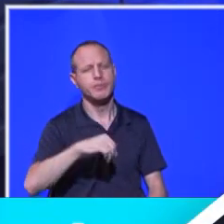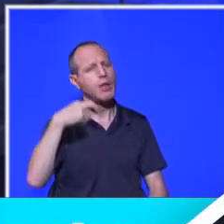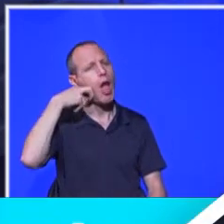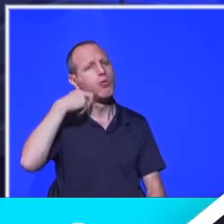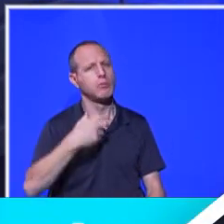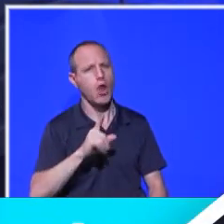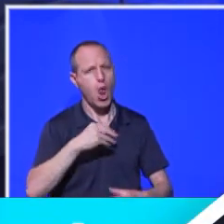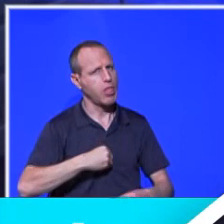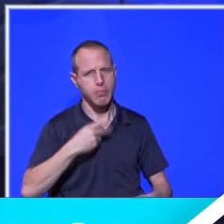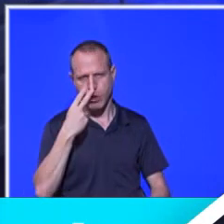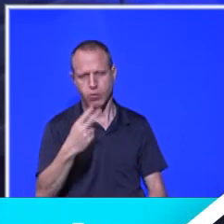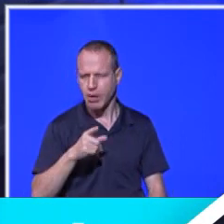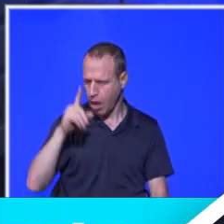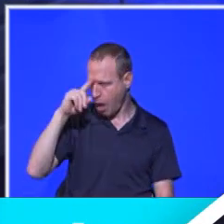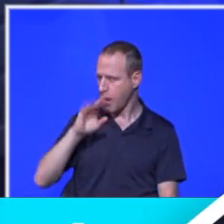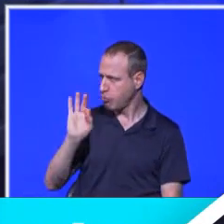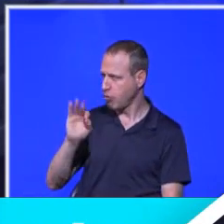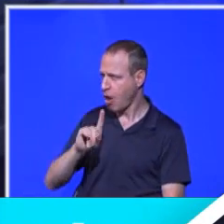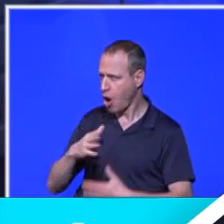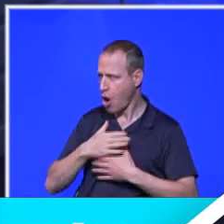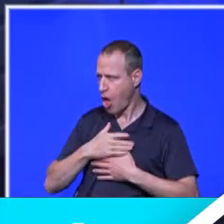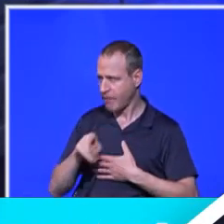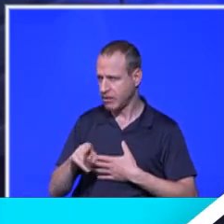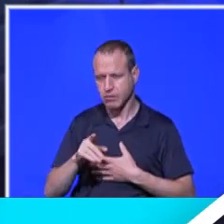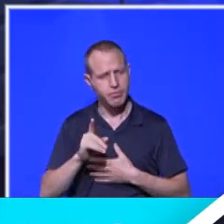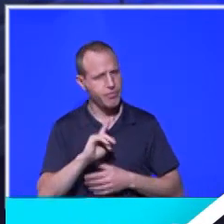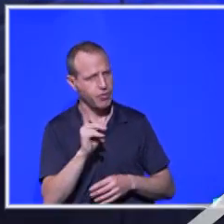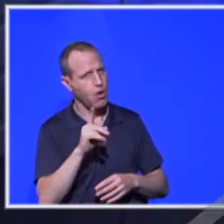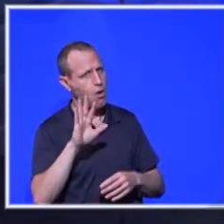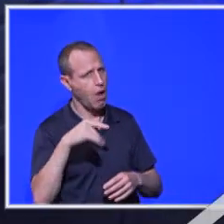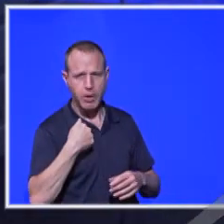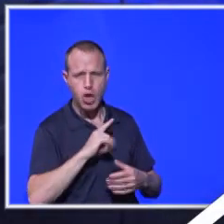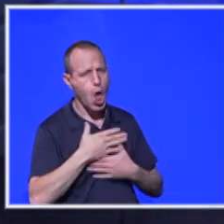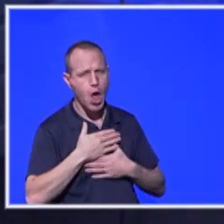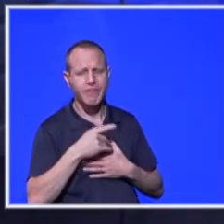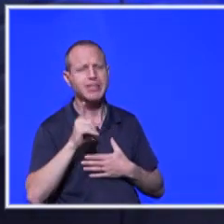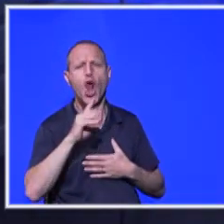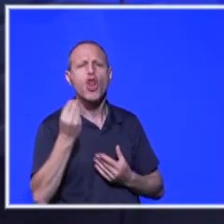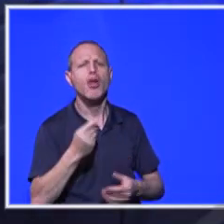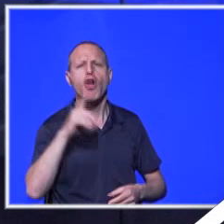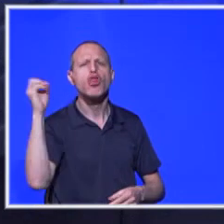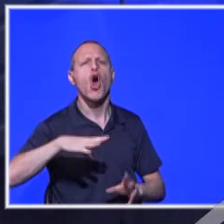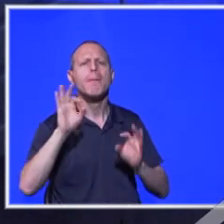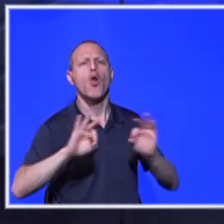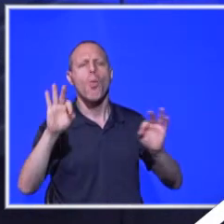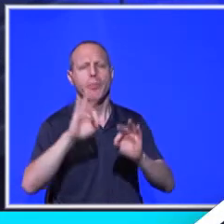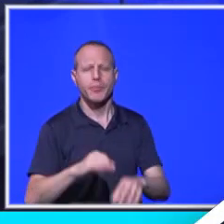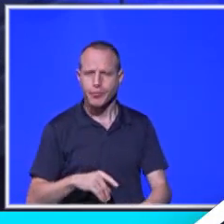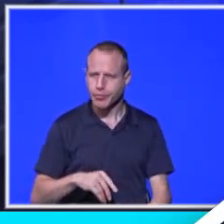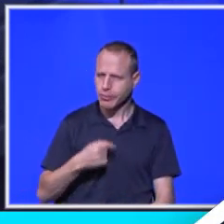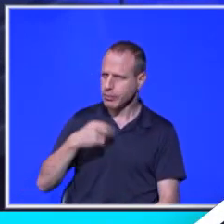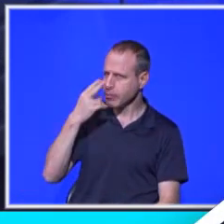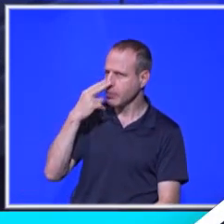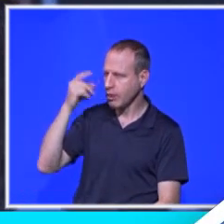נעים לי לראות את זה. הוא לא אוהב את זה, נכון? לא, ממש לא. אבא שלך לא אוהב את זה. לא, גם אני לא אוהב את זה. וזה לא טוב גם, זה לא תורם לנו כלום. הוא, אתה יודע, אני